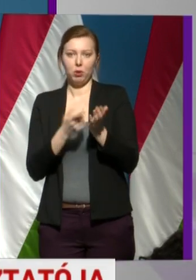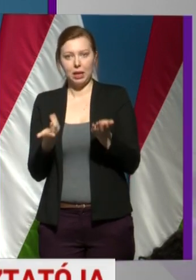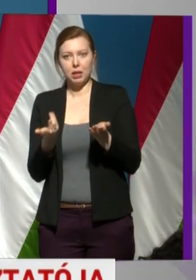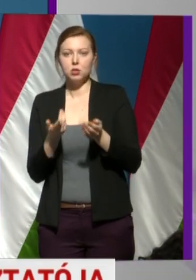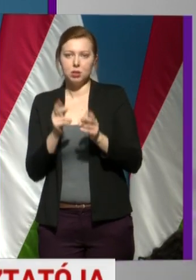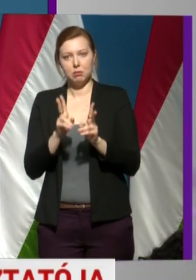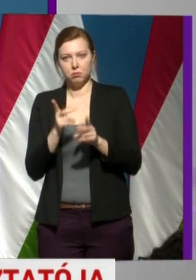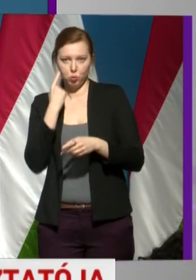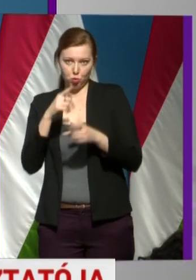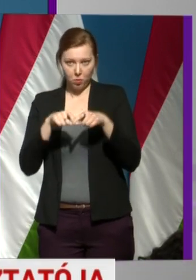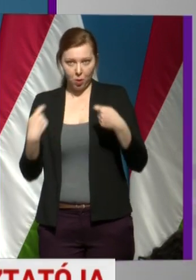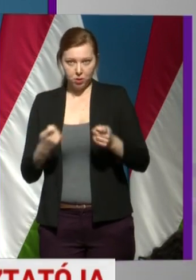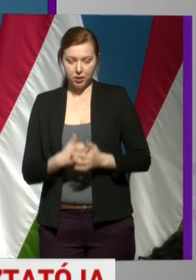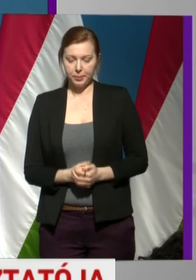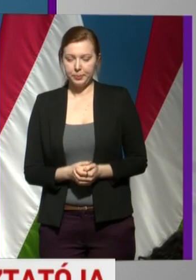keresztül megvalósulhasson.